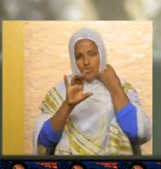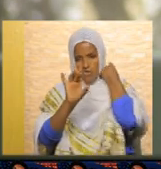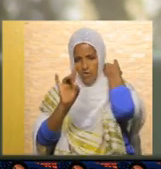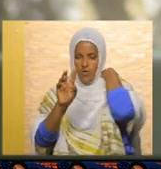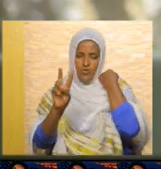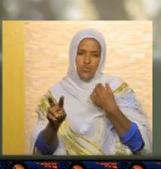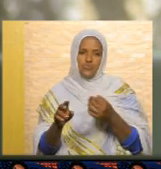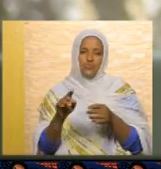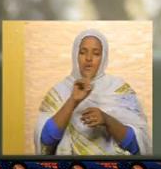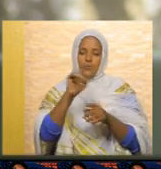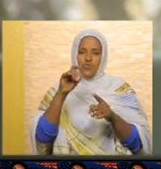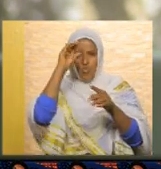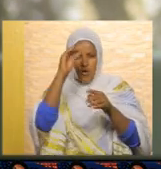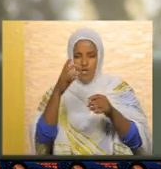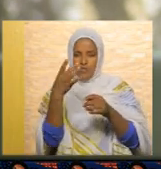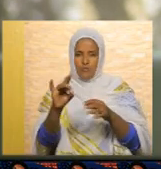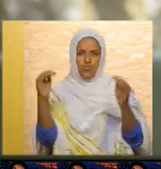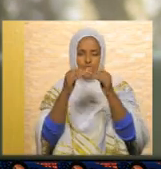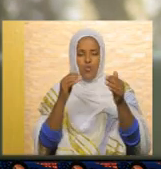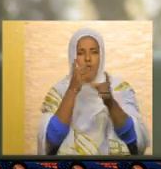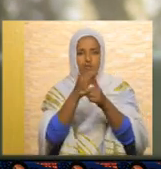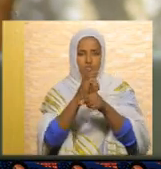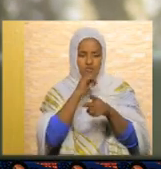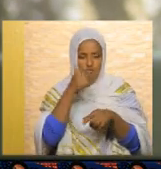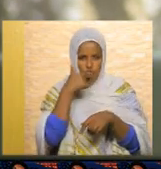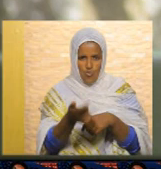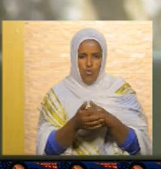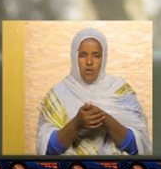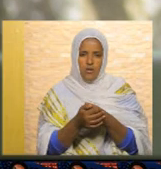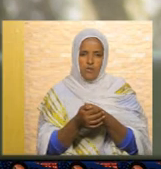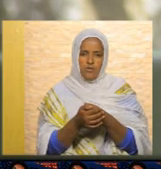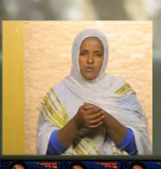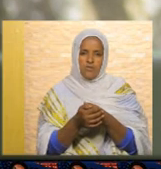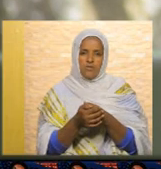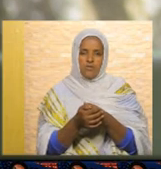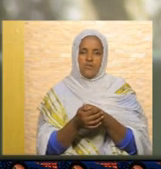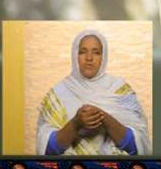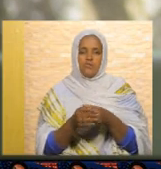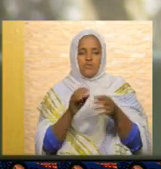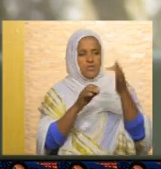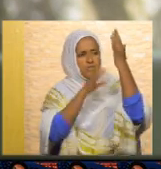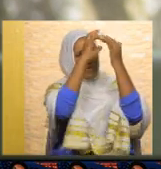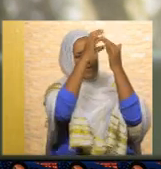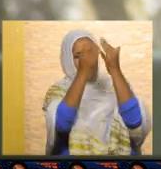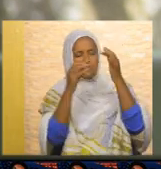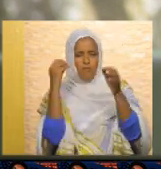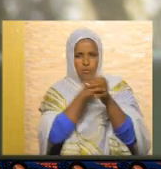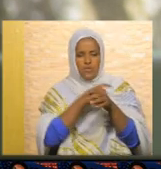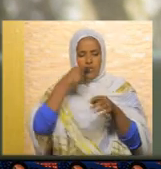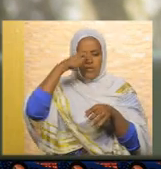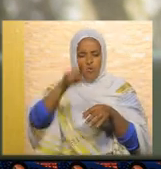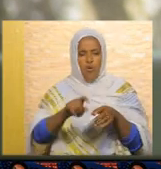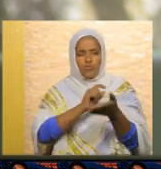ስትፈጠር ወይንም አዳምን አስታ ስላሳተችው ዕፀ በለስን ስላስበላችው አናሳ ሆናለች ይላሉ። ሴት ጠበል መቅዳት እምነት